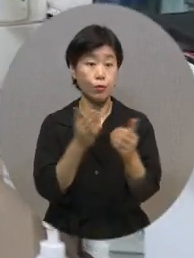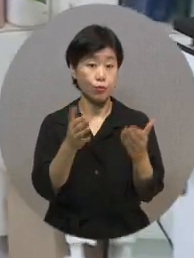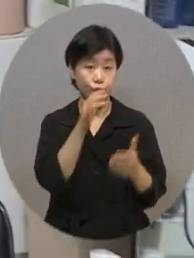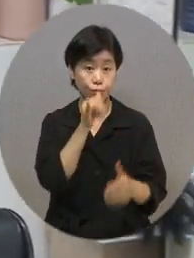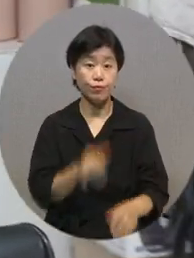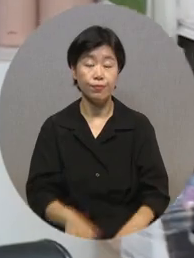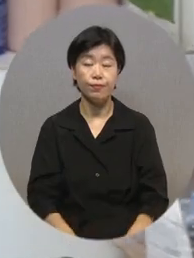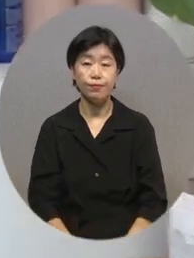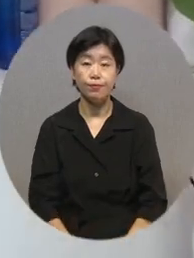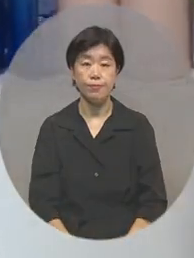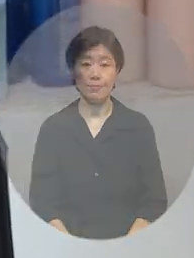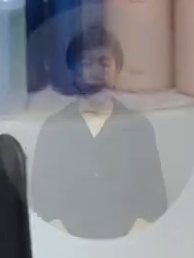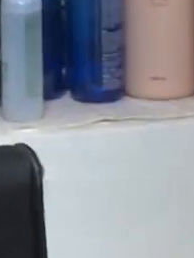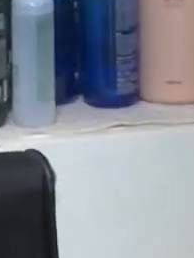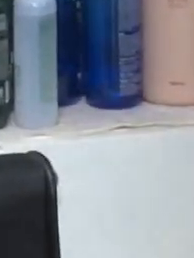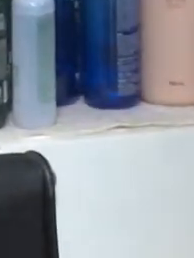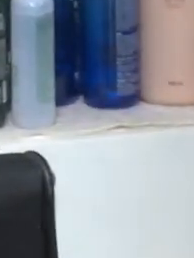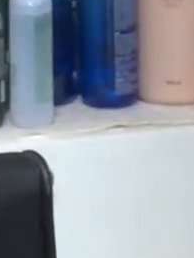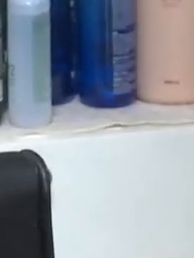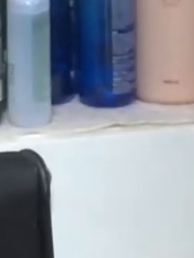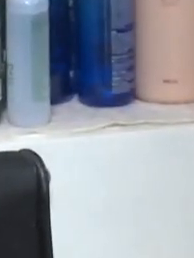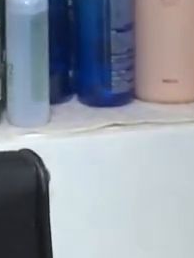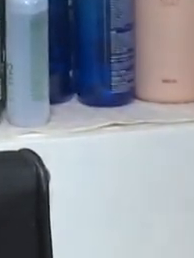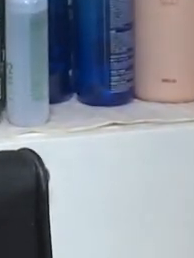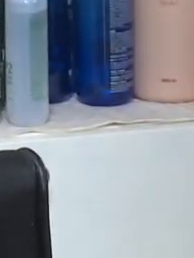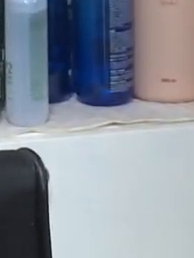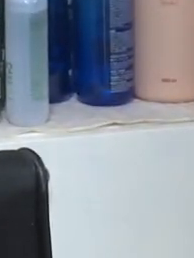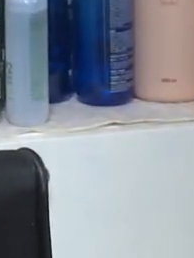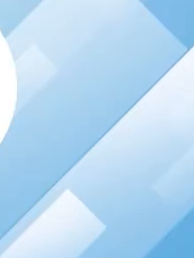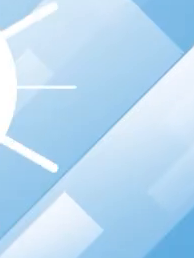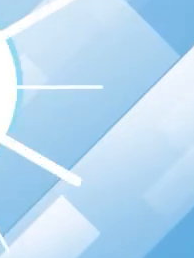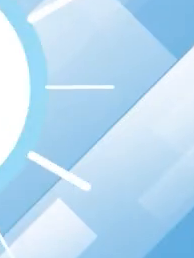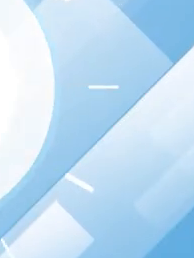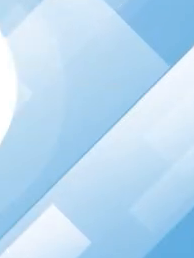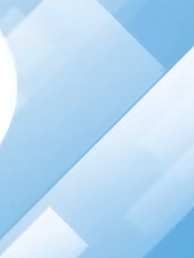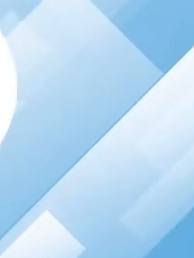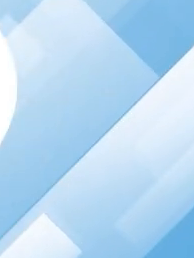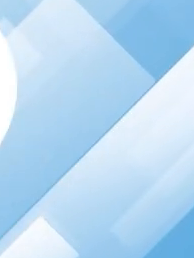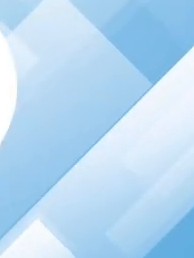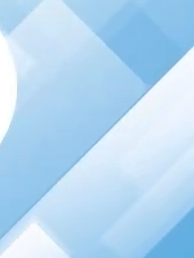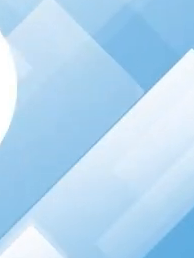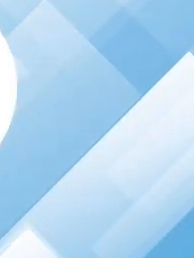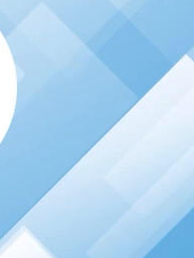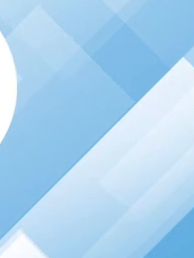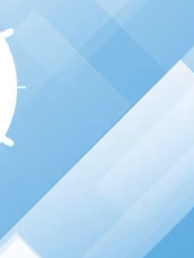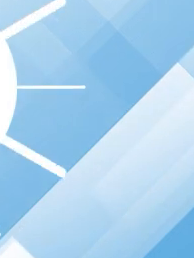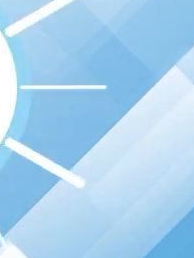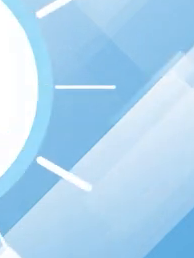복지TV 전북방송 김영재입니다.